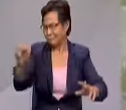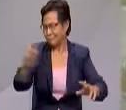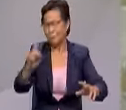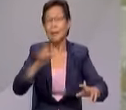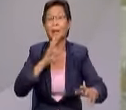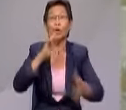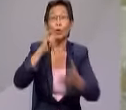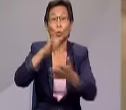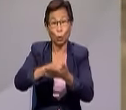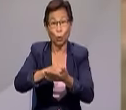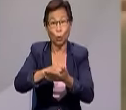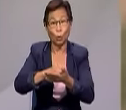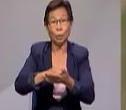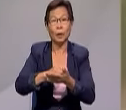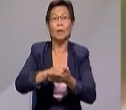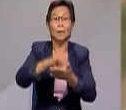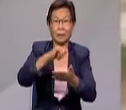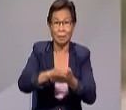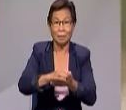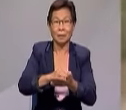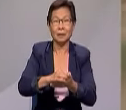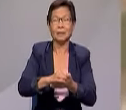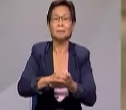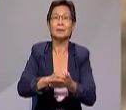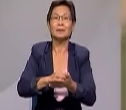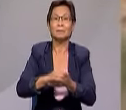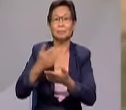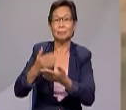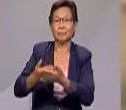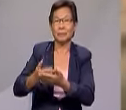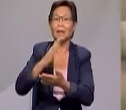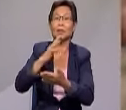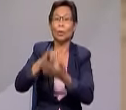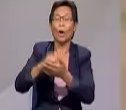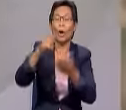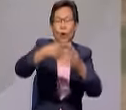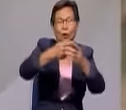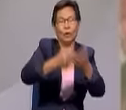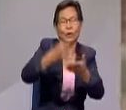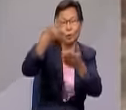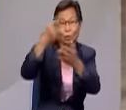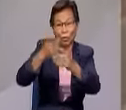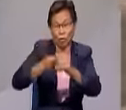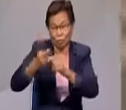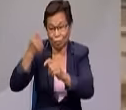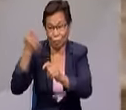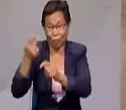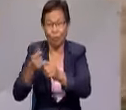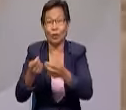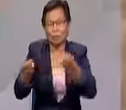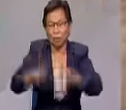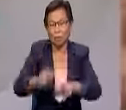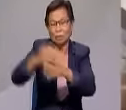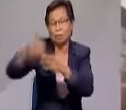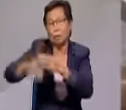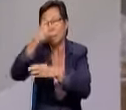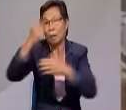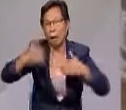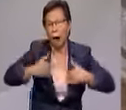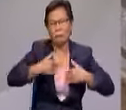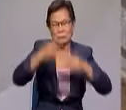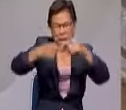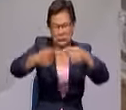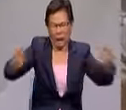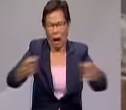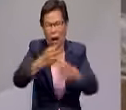Beliau menyatakan demikian di Pekan Membakut Jaya. Sebelum ini, kontrak rakan pelaksana projek PDP ditamatkan. Berikutan terdapat